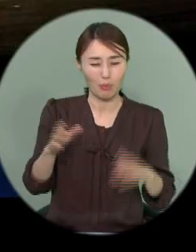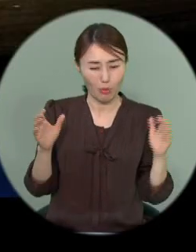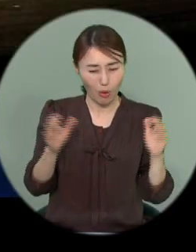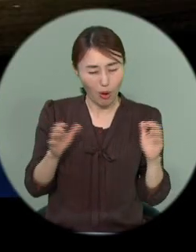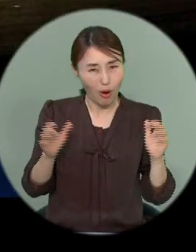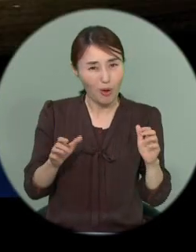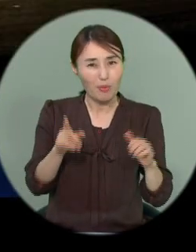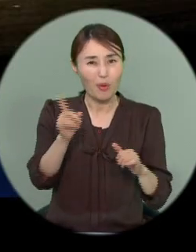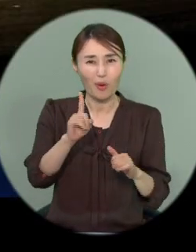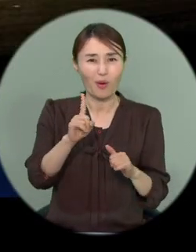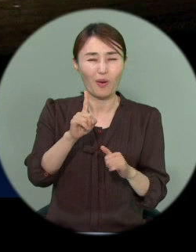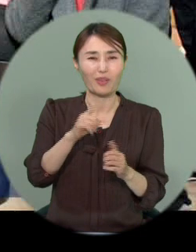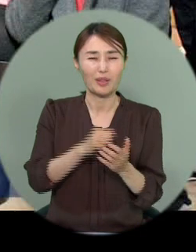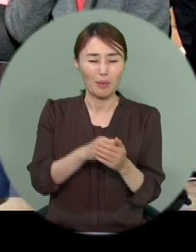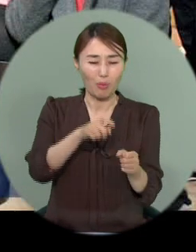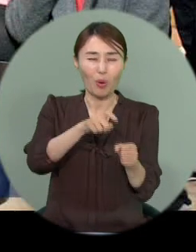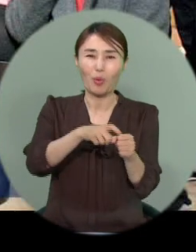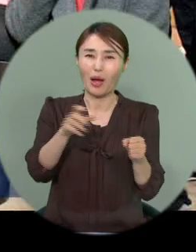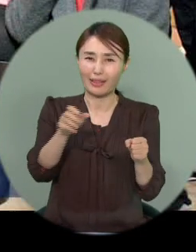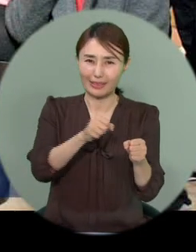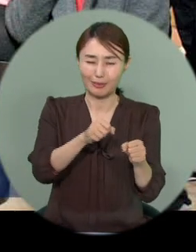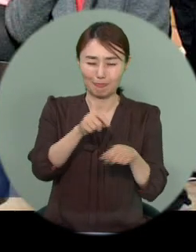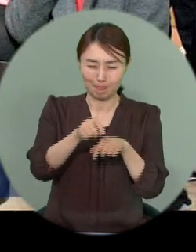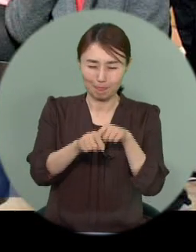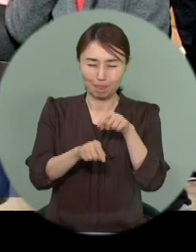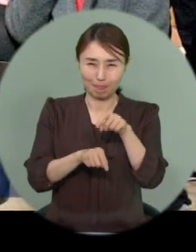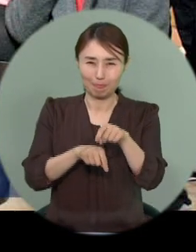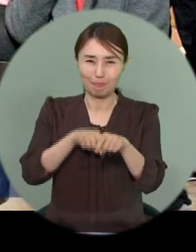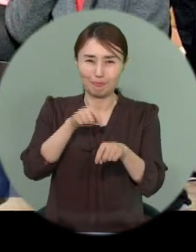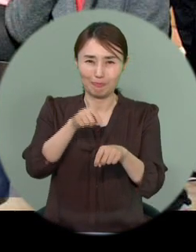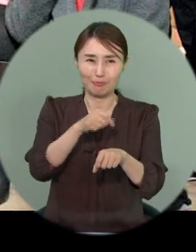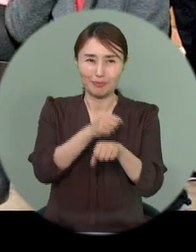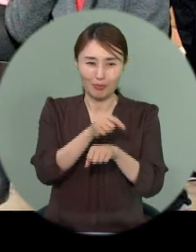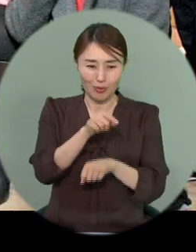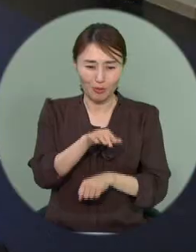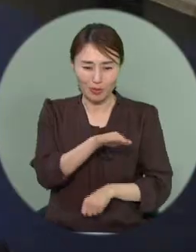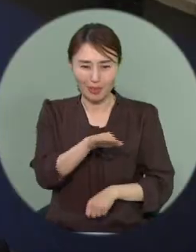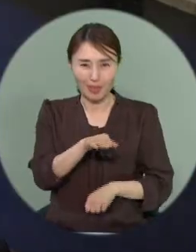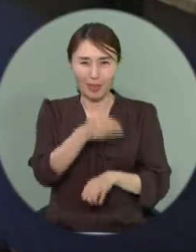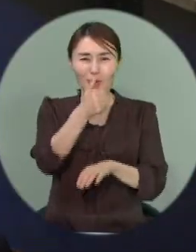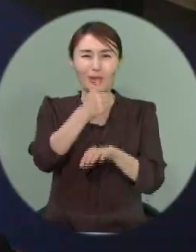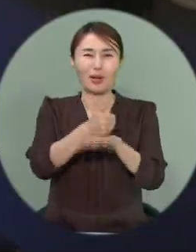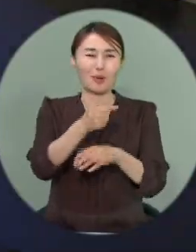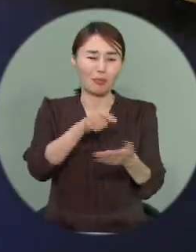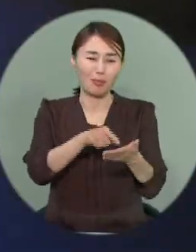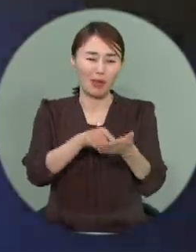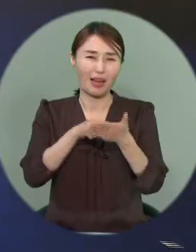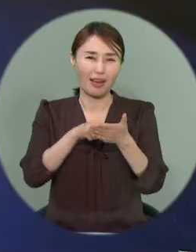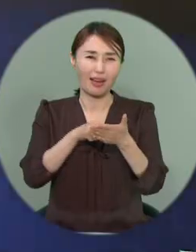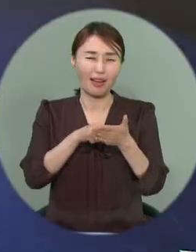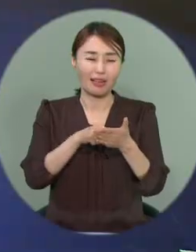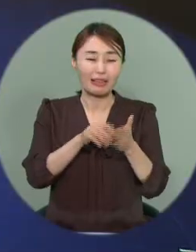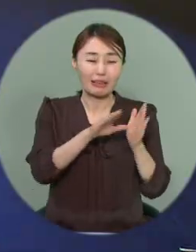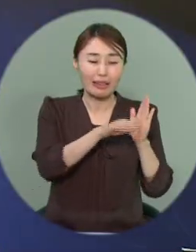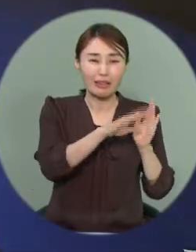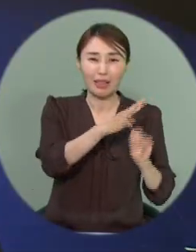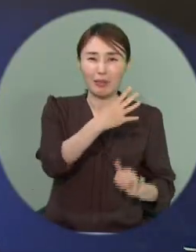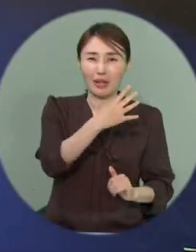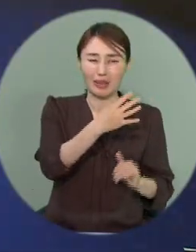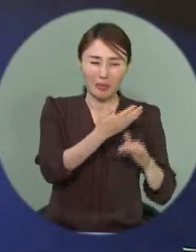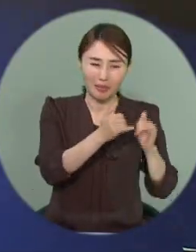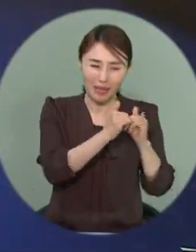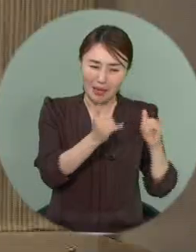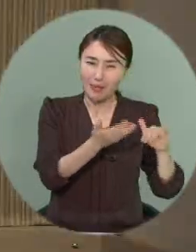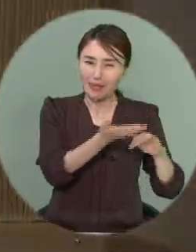점점 하나의 그 목표로 나아가는 게 저희 눈에 보이잖아요. 한때 400명이 넘는 단원들이